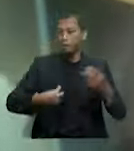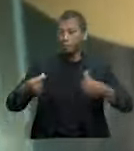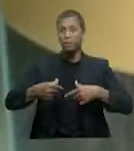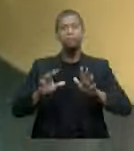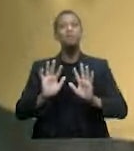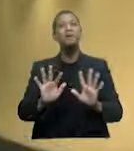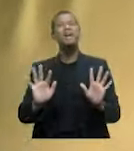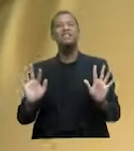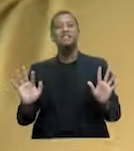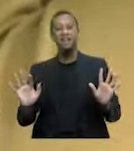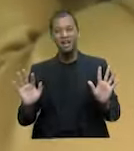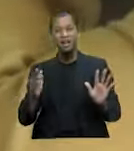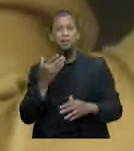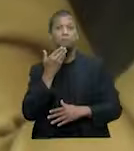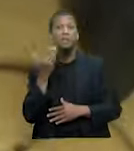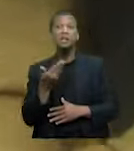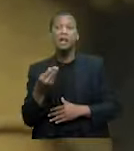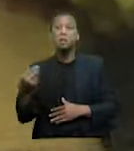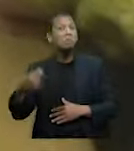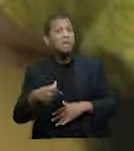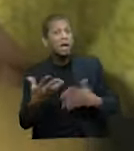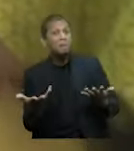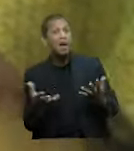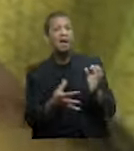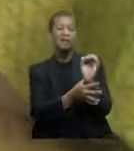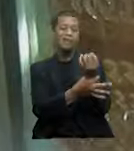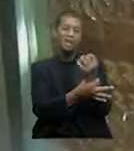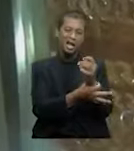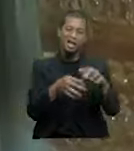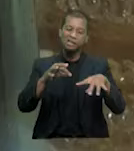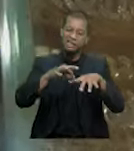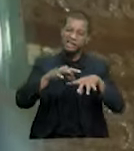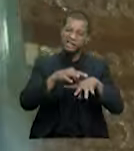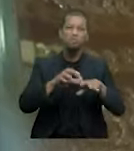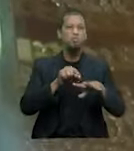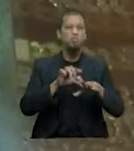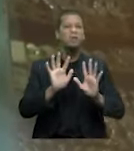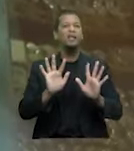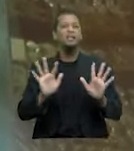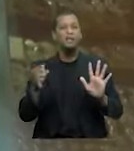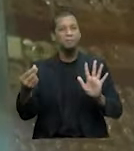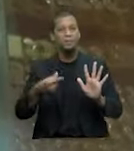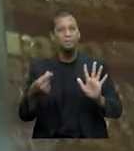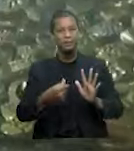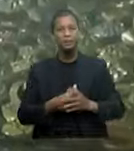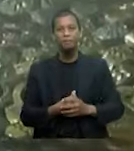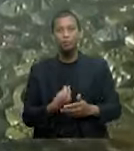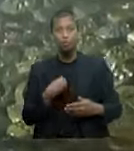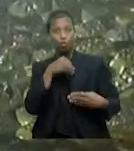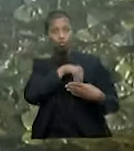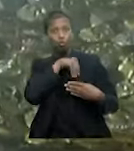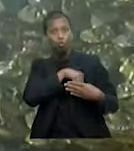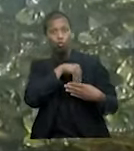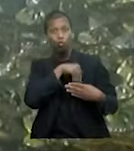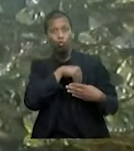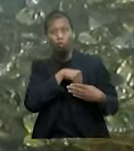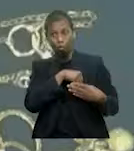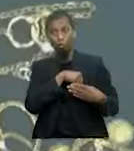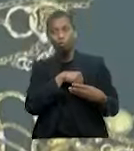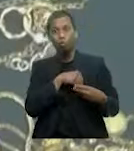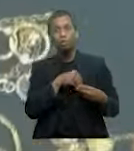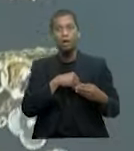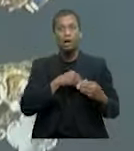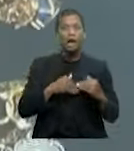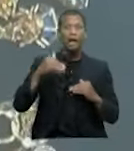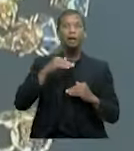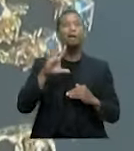Perhiasan yang paling banyak diminati adalah gelang dan cincin. Omset penjualan toko emas pun melonjak hingga lebih dari 50%. Harga